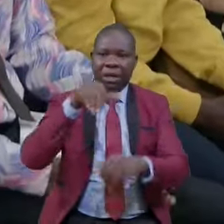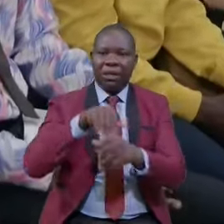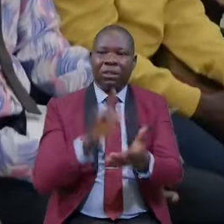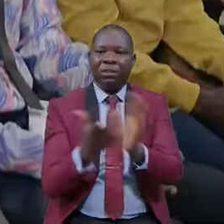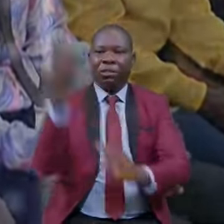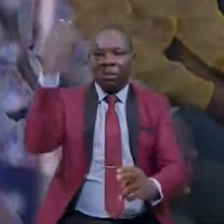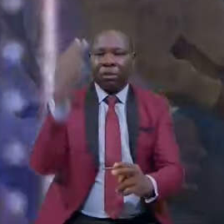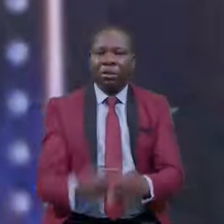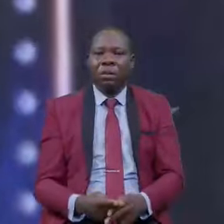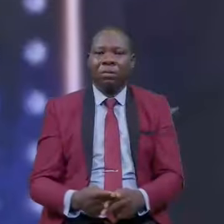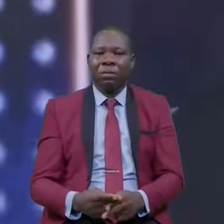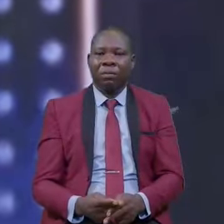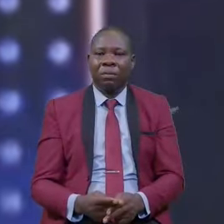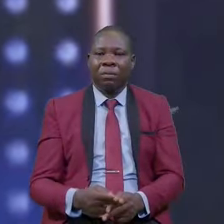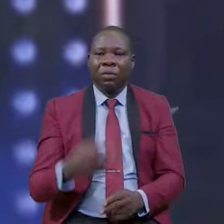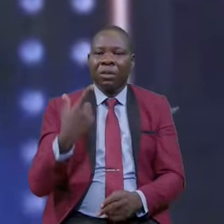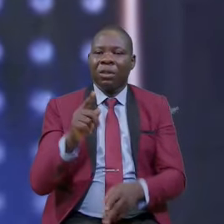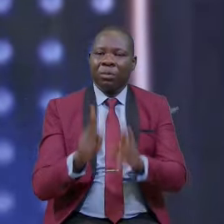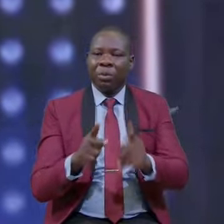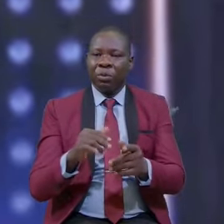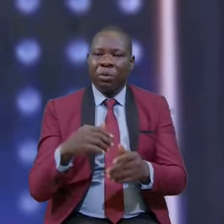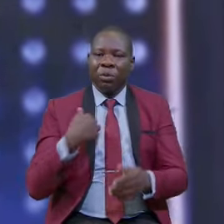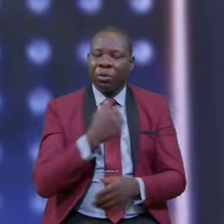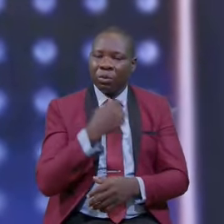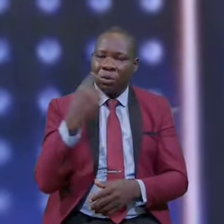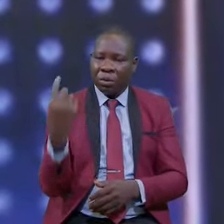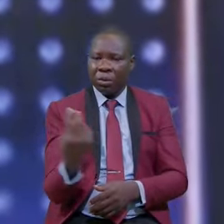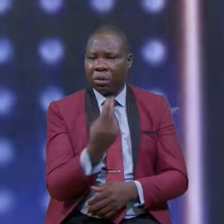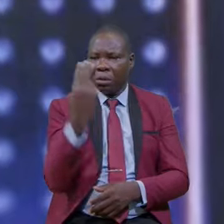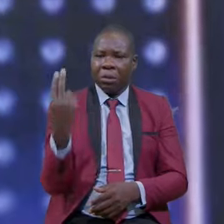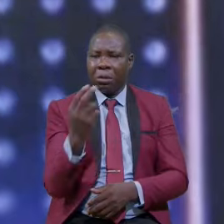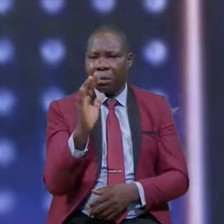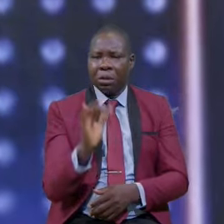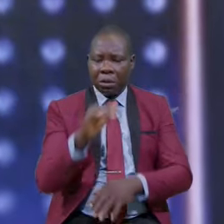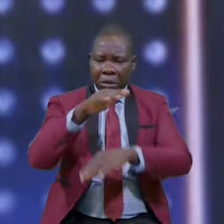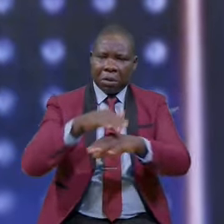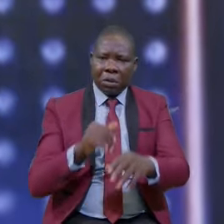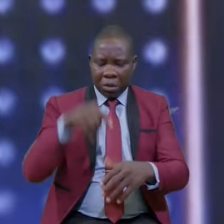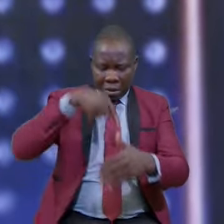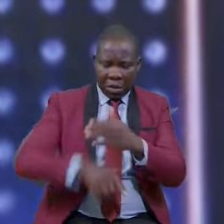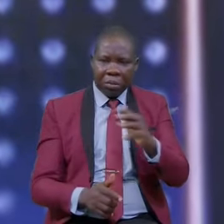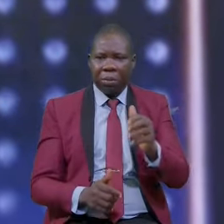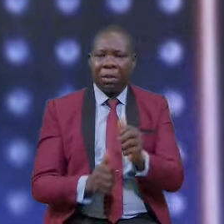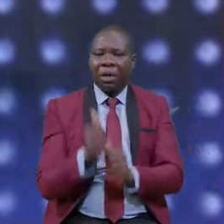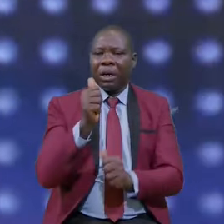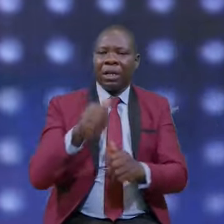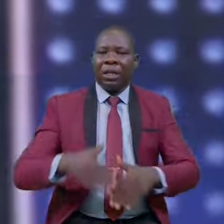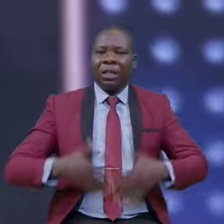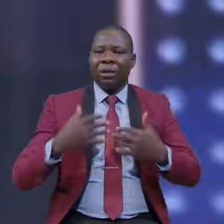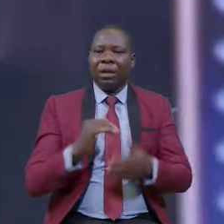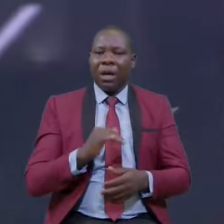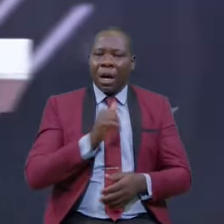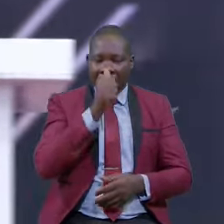en réalité, the people we normally call deep alive, I'm number one. Je suis le premier de la vie profonde. And all